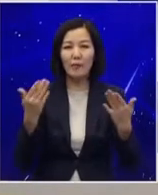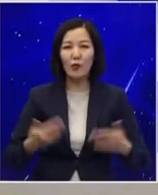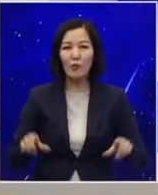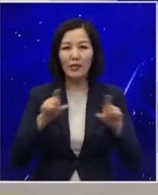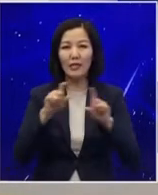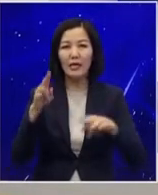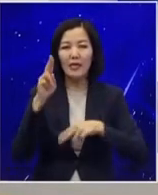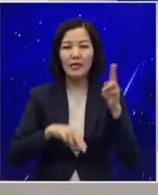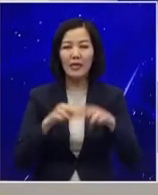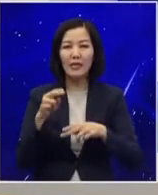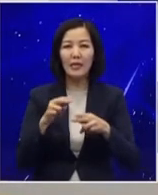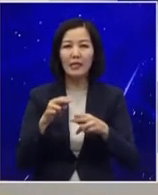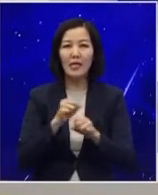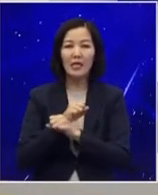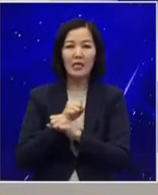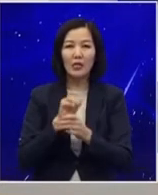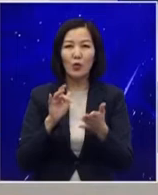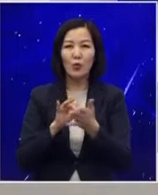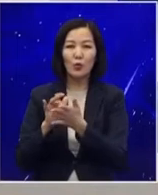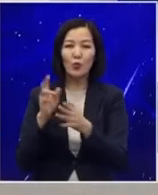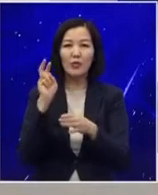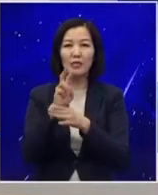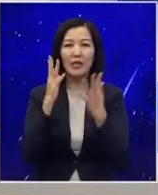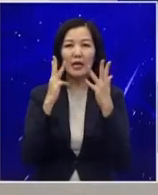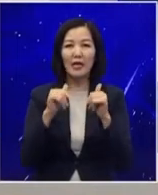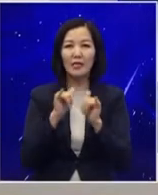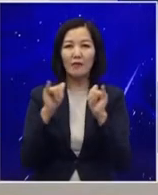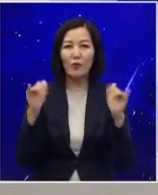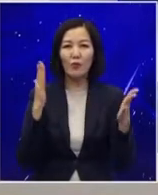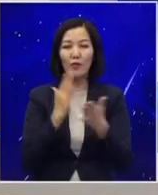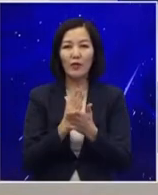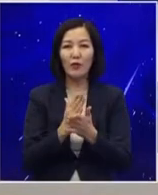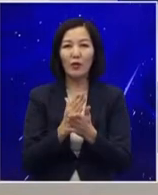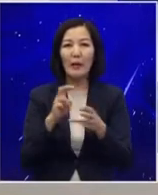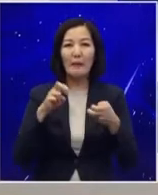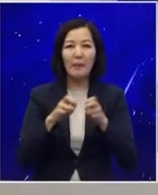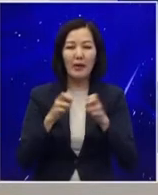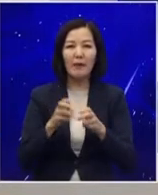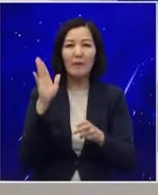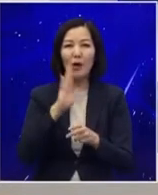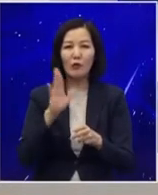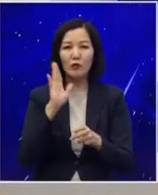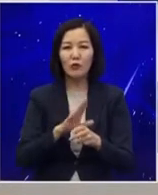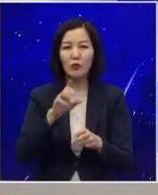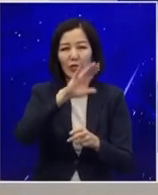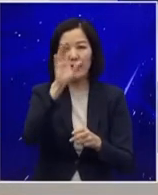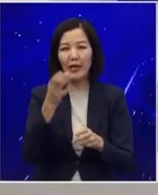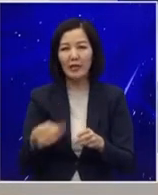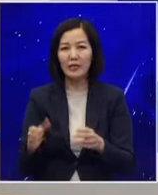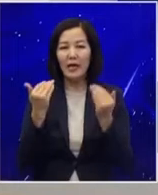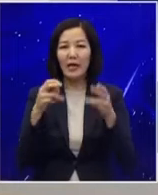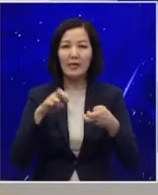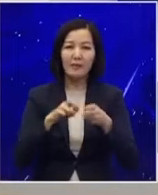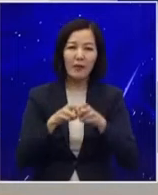мұнда тынығушылар қатары күрт көбейгені мәлім. Бүгінге бір проблема ауыз су мен кәріз жүйелері болатын. Қазір бұл